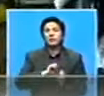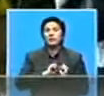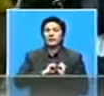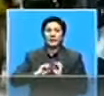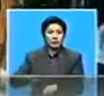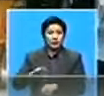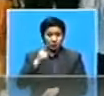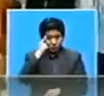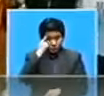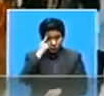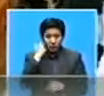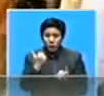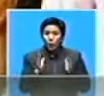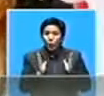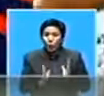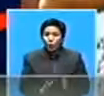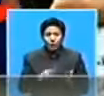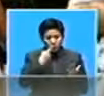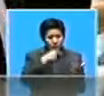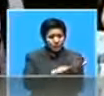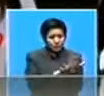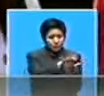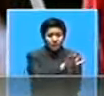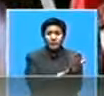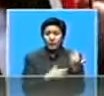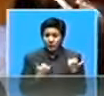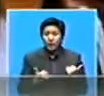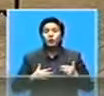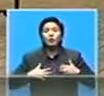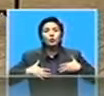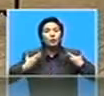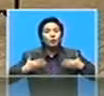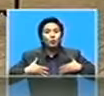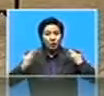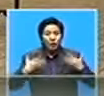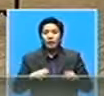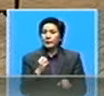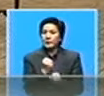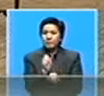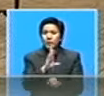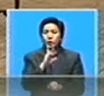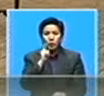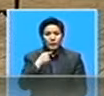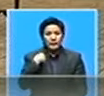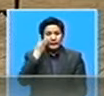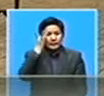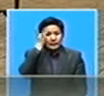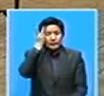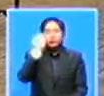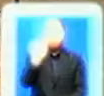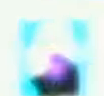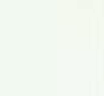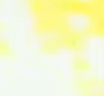าก็ยังมีความสุขกันอยู่นะอย่าไปทำหลายคนก็คิดแต่อย่าคิดได้แต่อย่าออกมาก็แล้ว